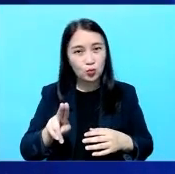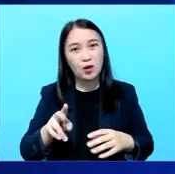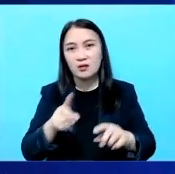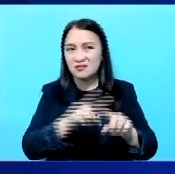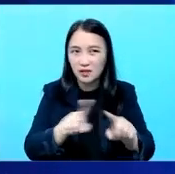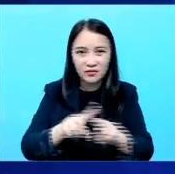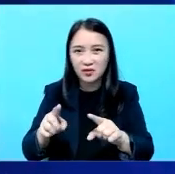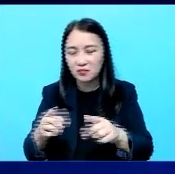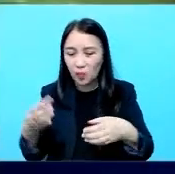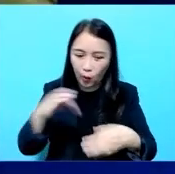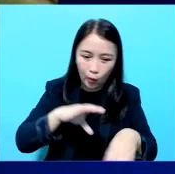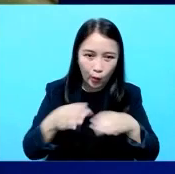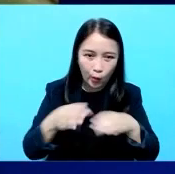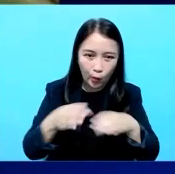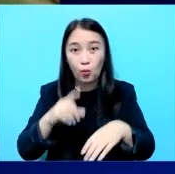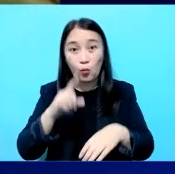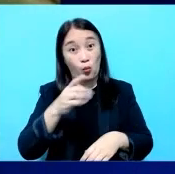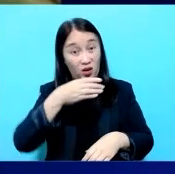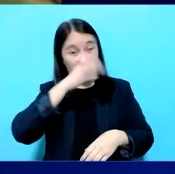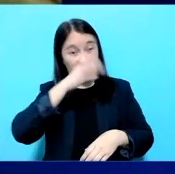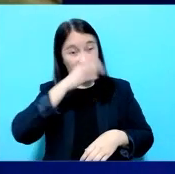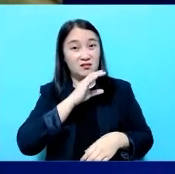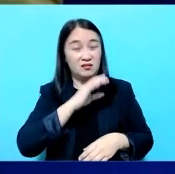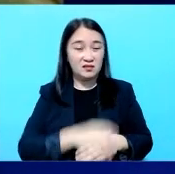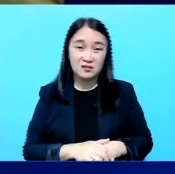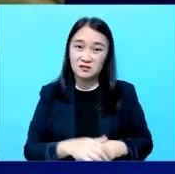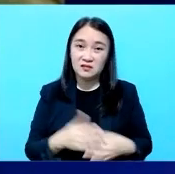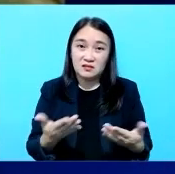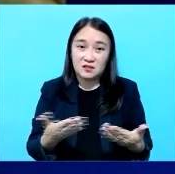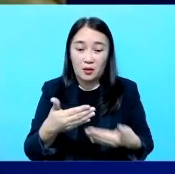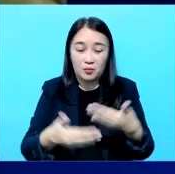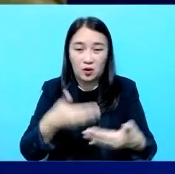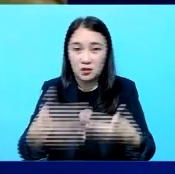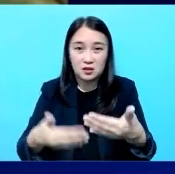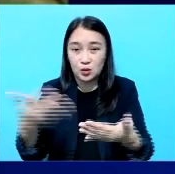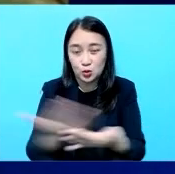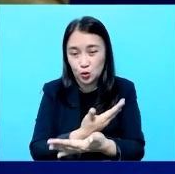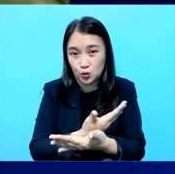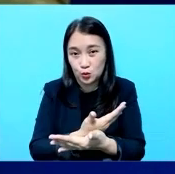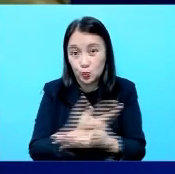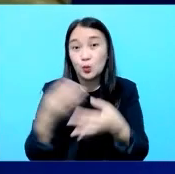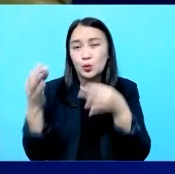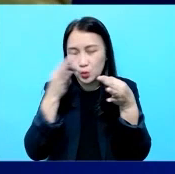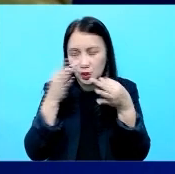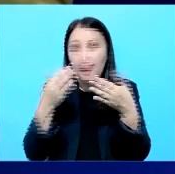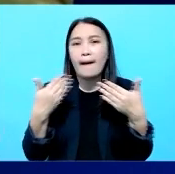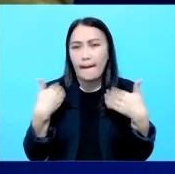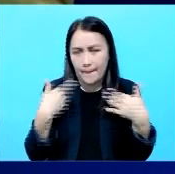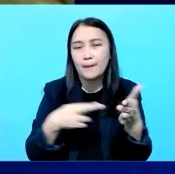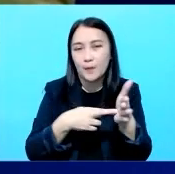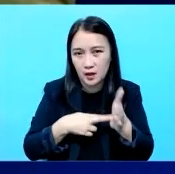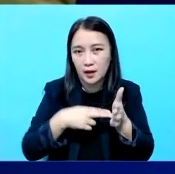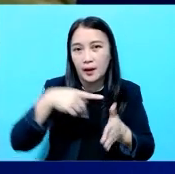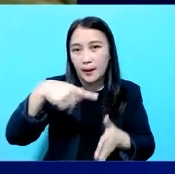iinumin in one go? Kasabay ng mga hakbang laban sa mga bagong drogang Happy Water, may pakiusap ang PDEA Region